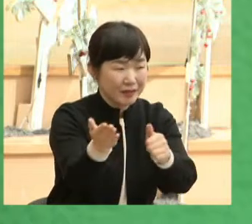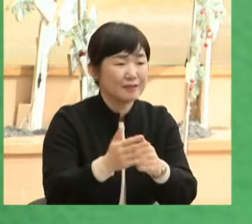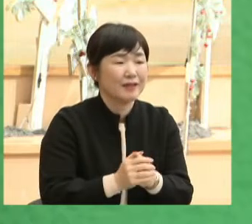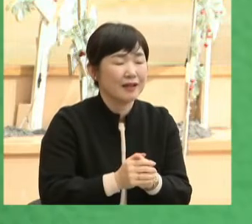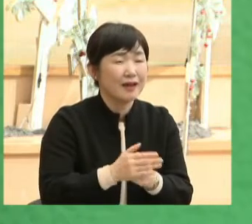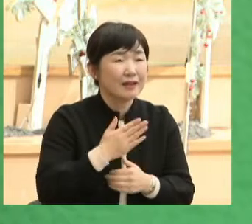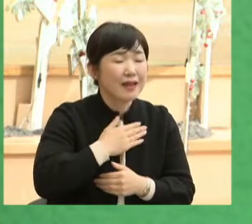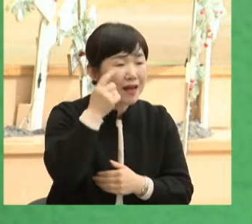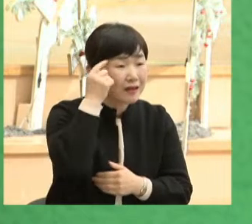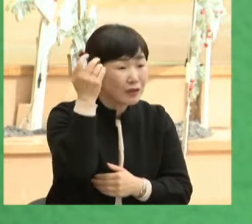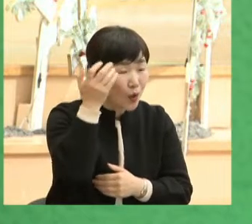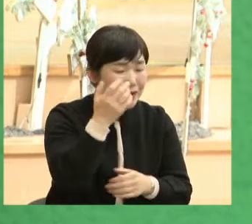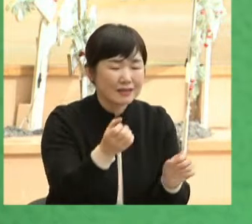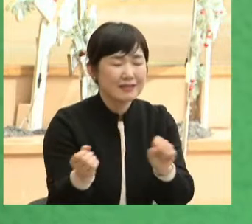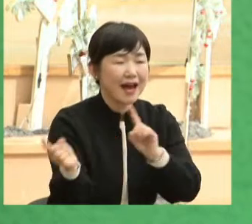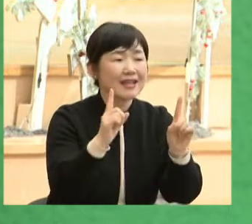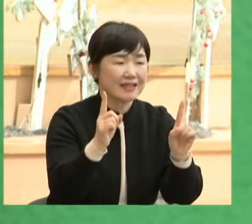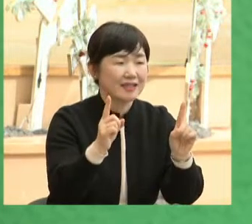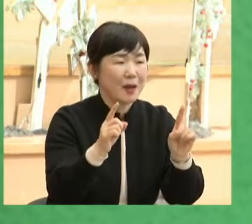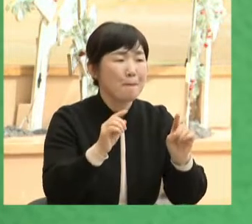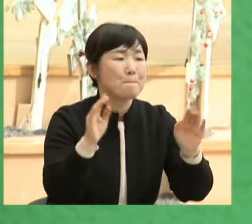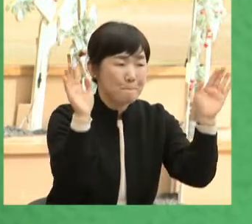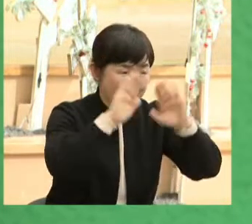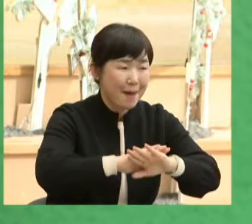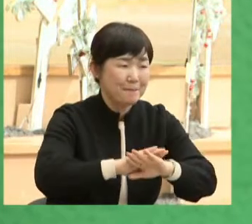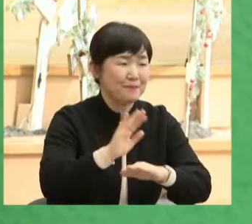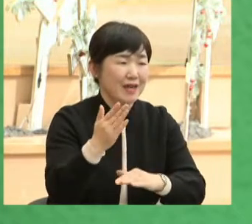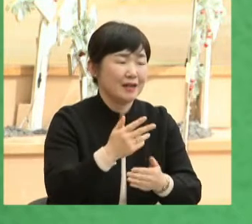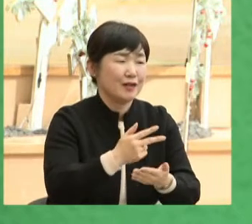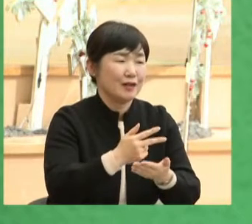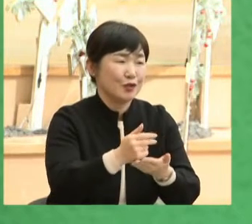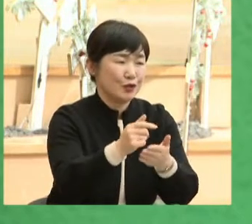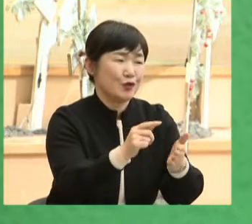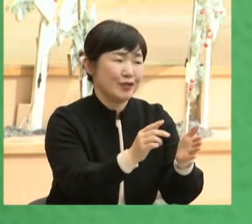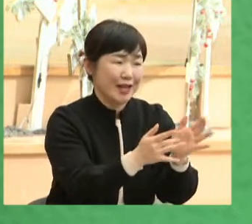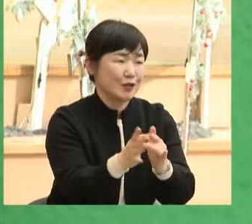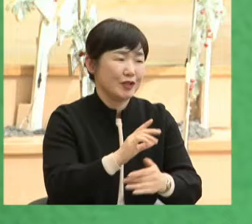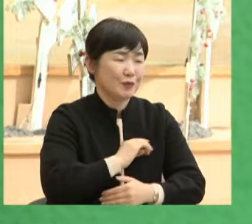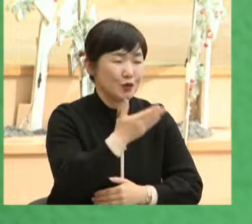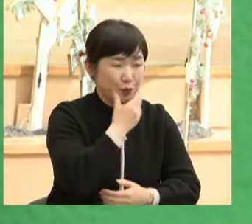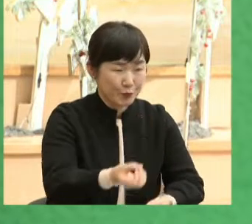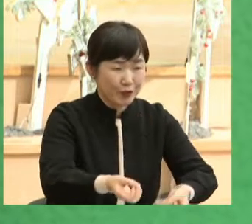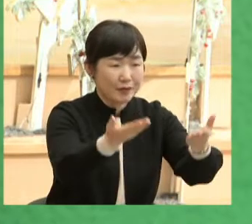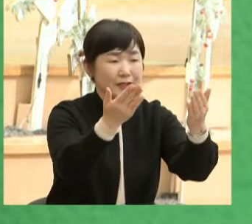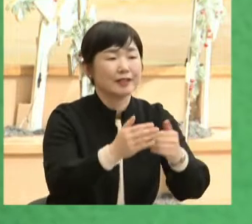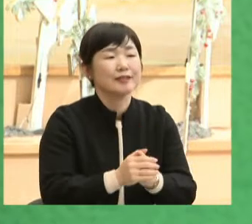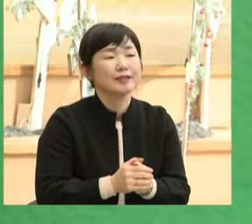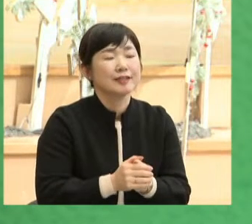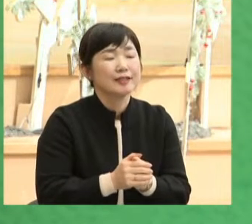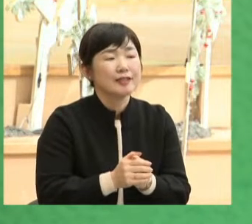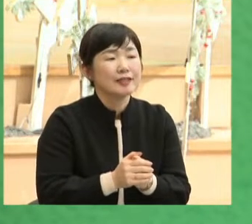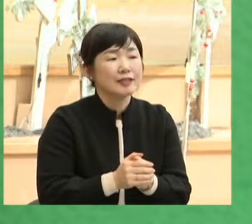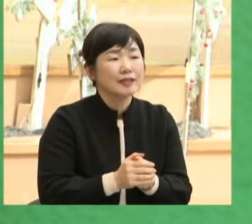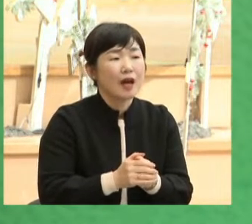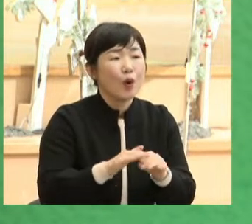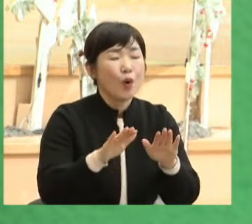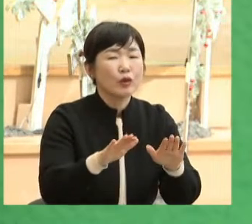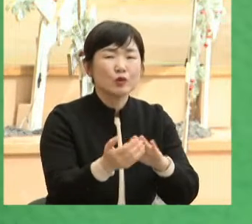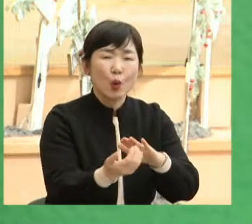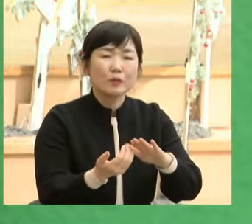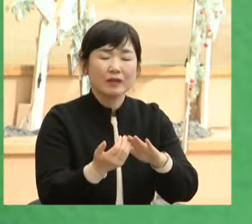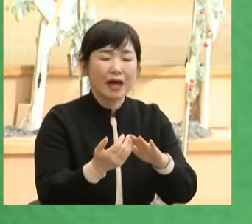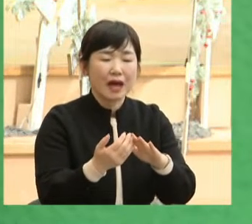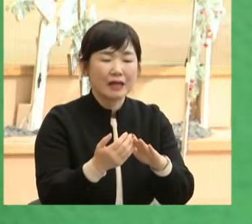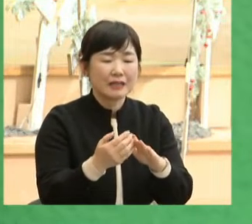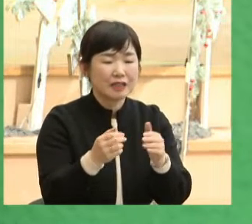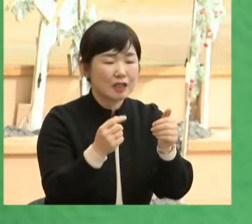영혼을 살리는 오늘 밤이 될 수 있기를 주 예수 이름으로 축원합니다 아멘 있습니까 우리는 제가 조금 전에 우리 교육자